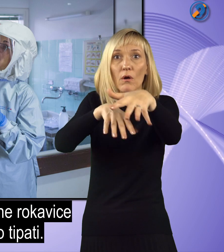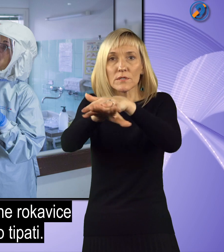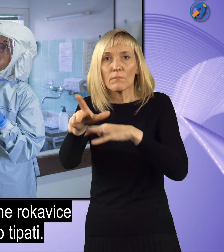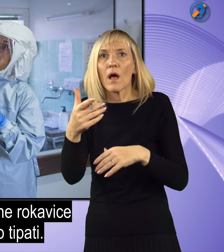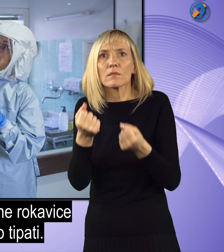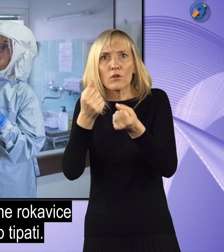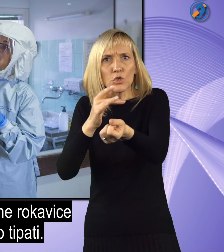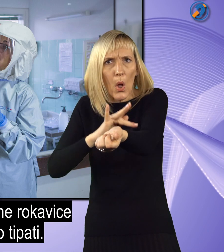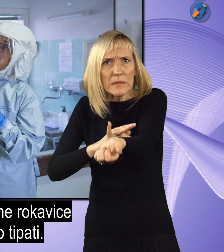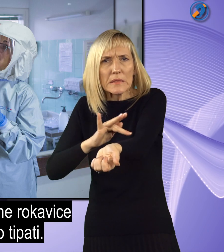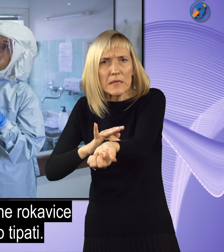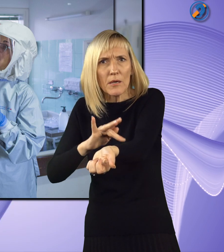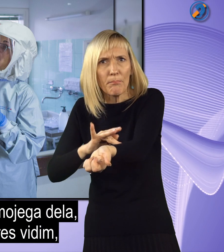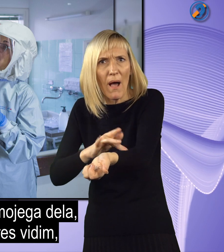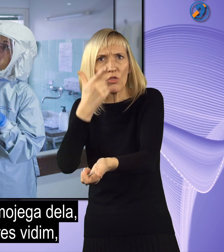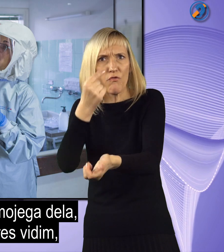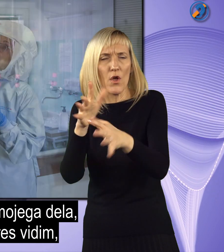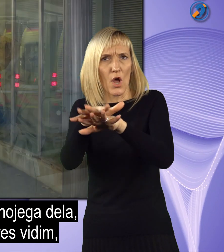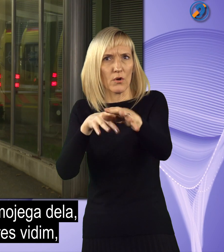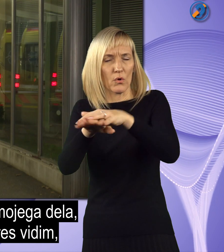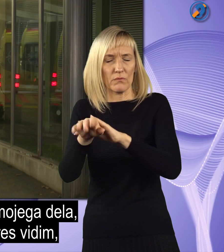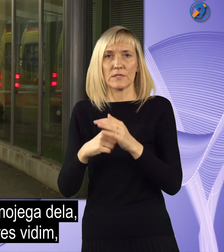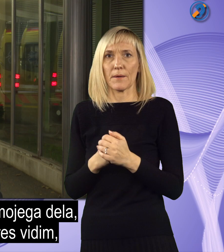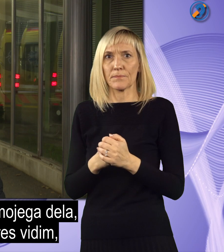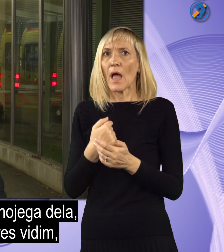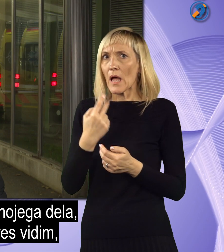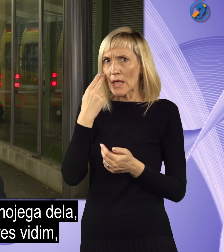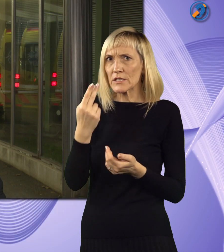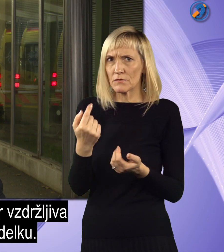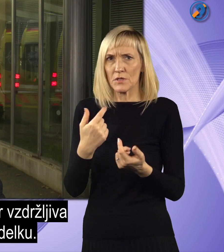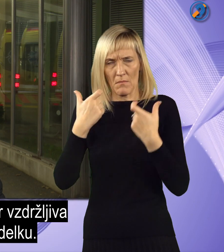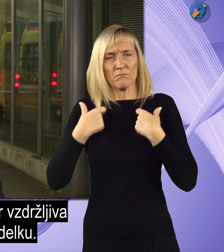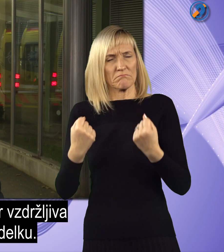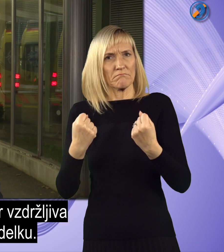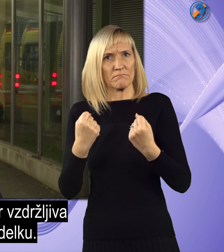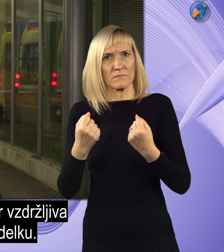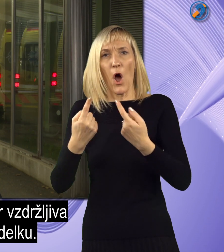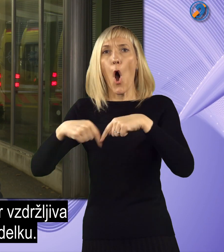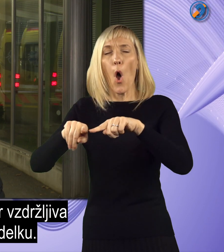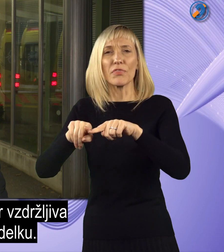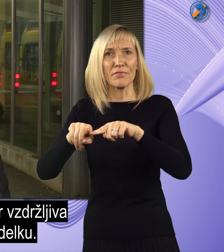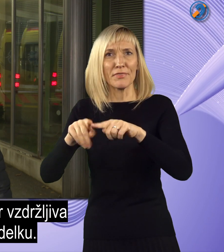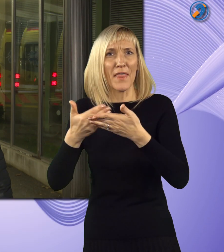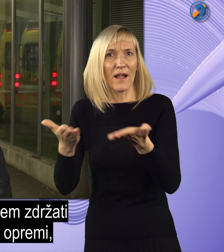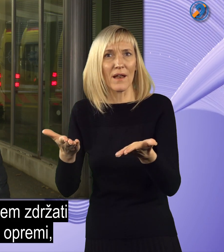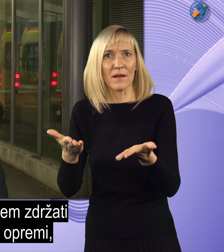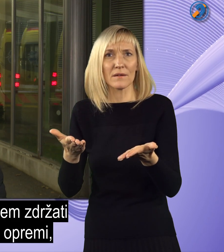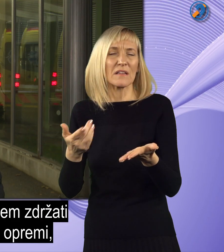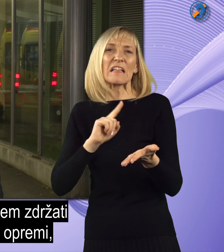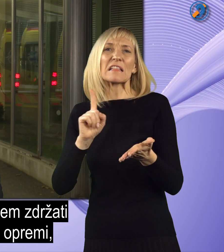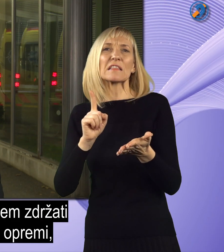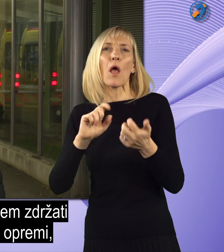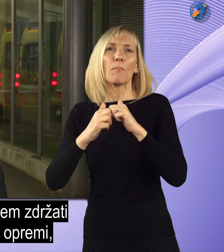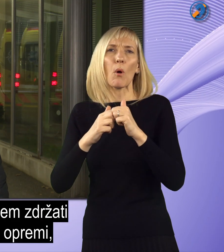čez dvojne rokavice je težko tipati. Kar se tiče mojega dela, mogoče res vidim, da sem tudi kar vzdržljiva na oddelku. Mogoče,